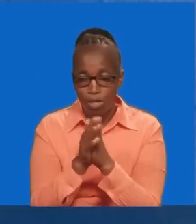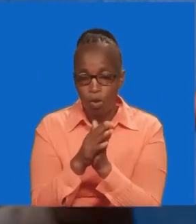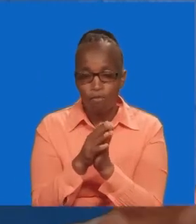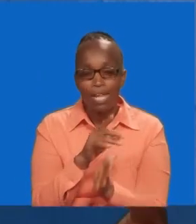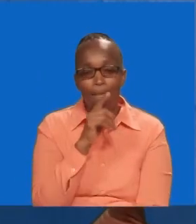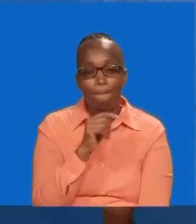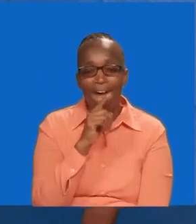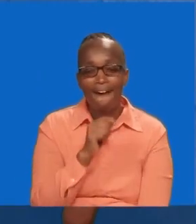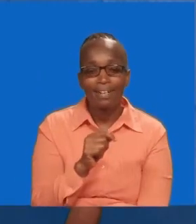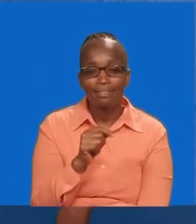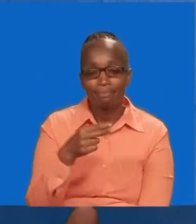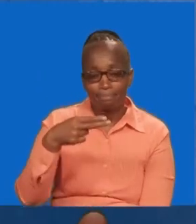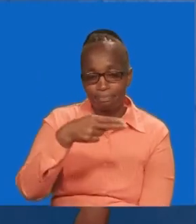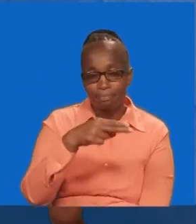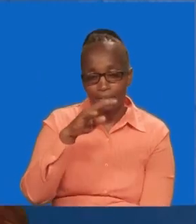of Ezekiel.